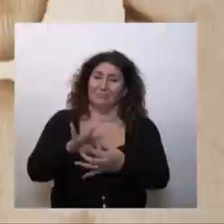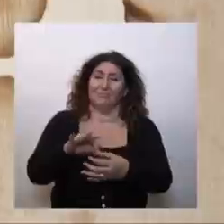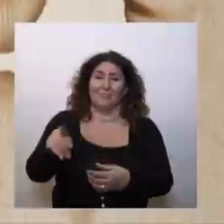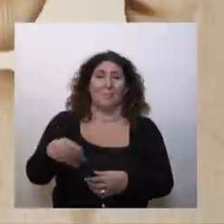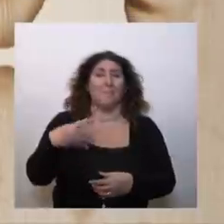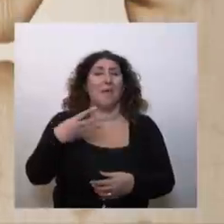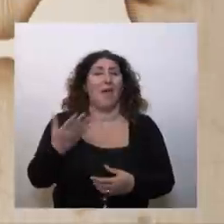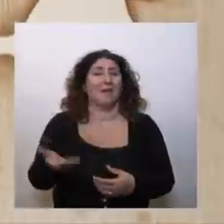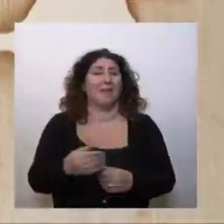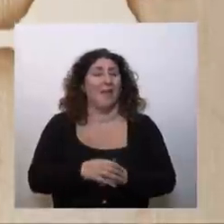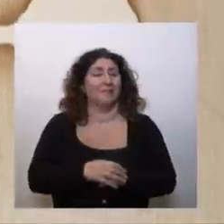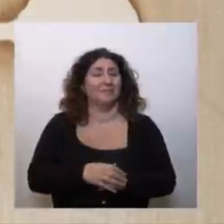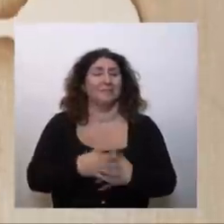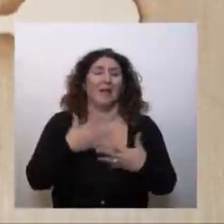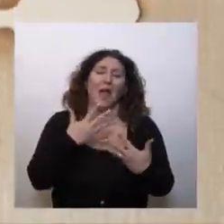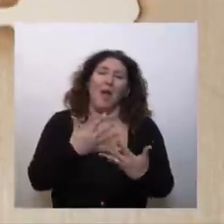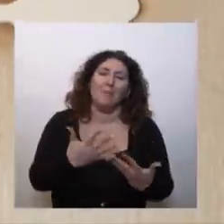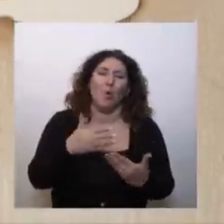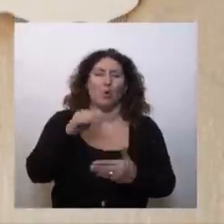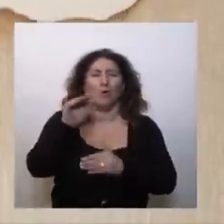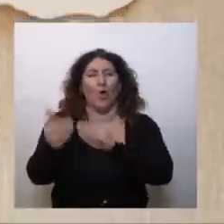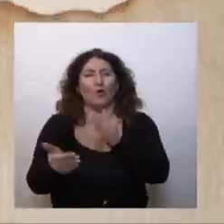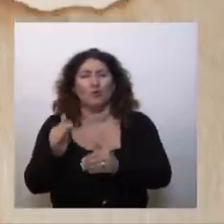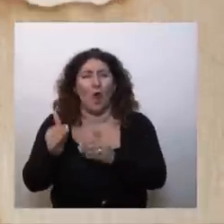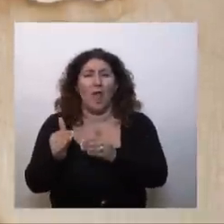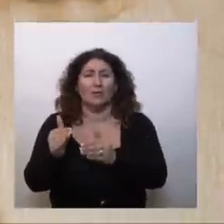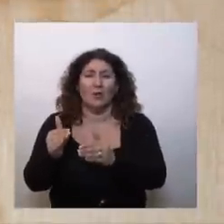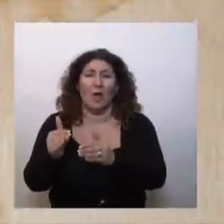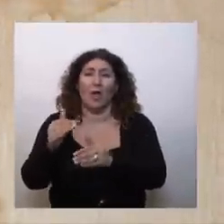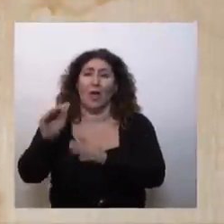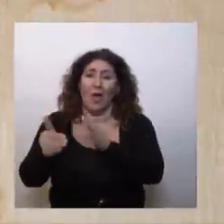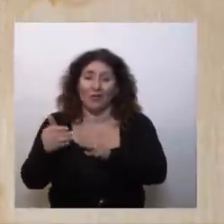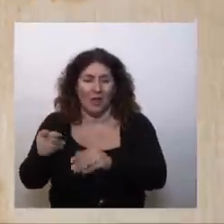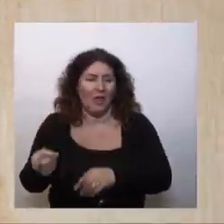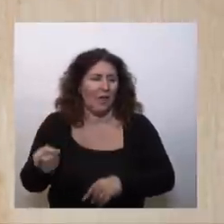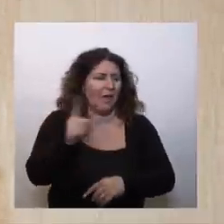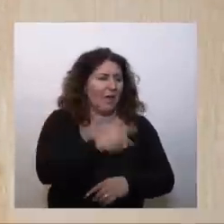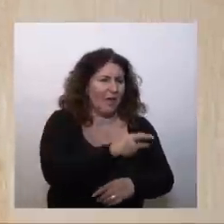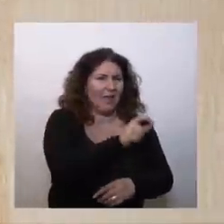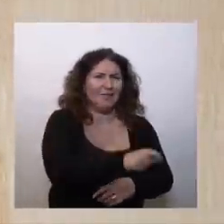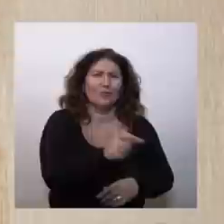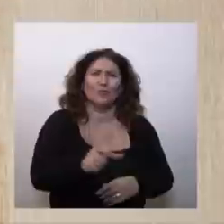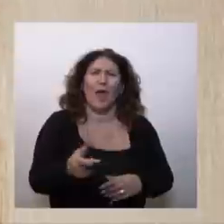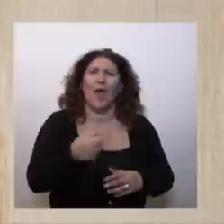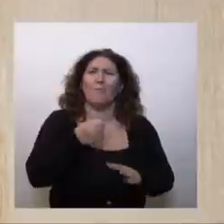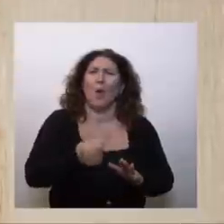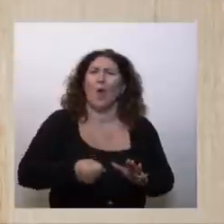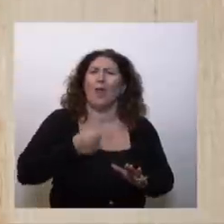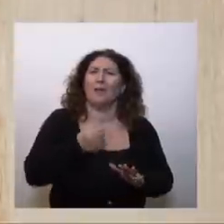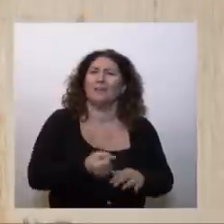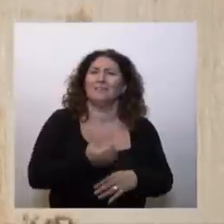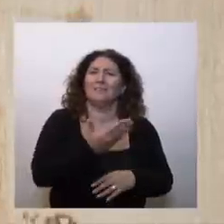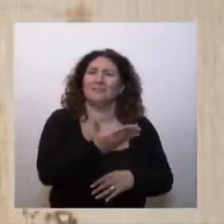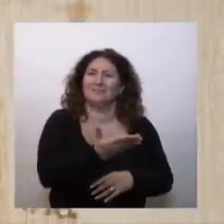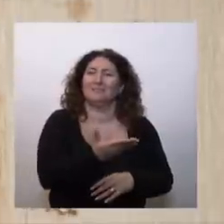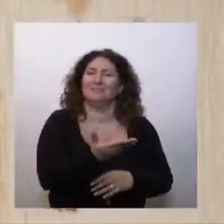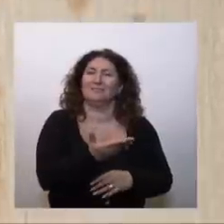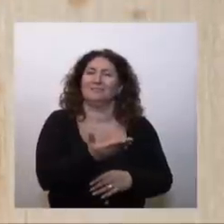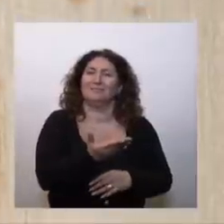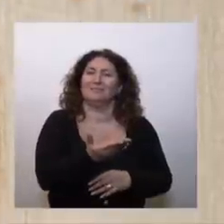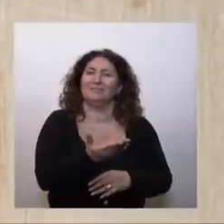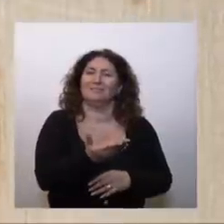di consolazione. E quella di Maria viene associata a quella dei discepoli e diviene intercessione